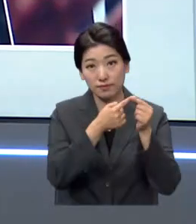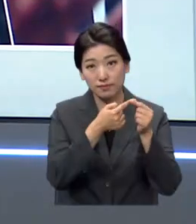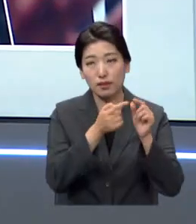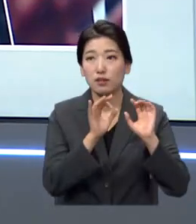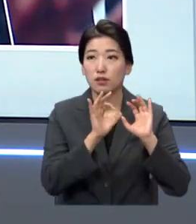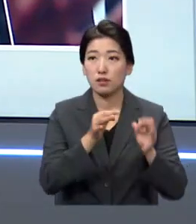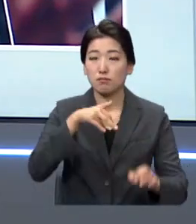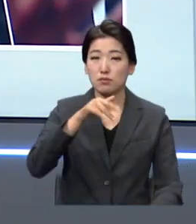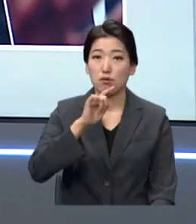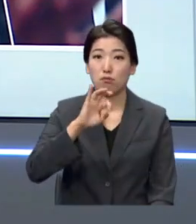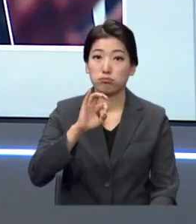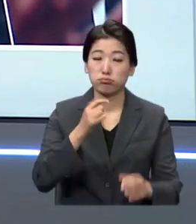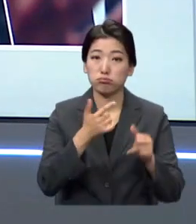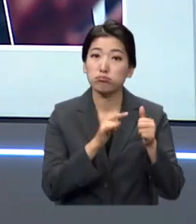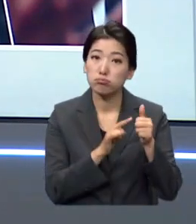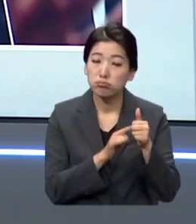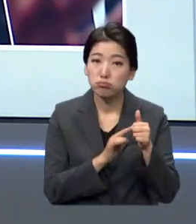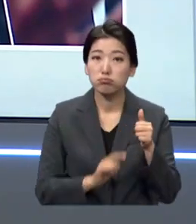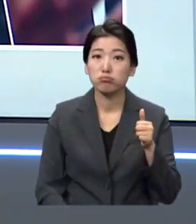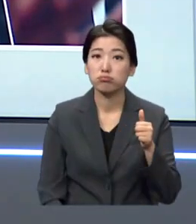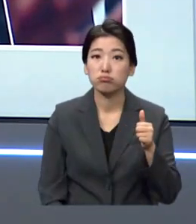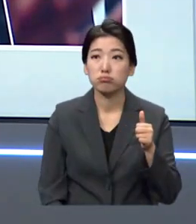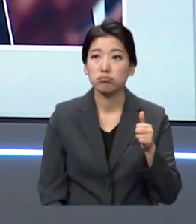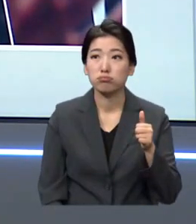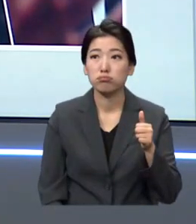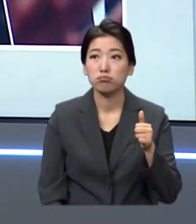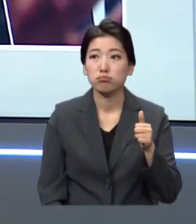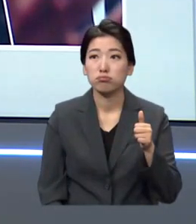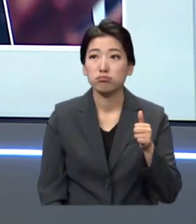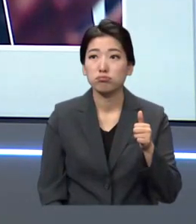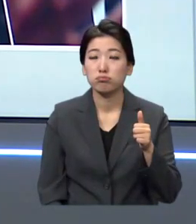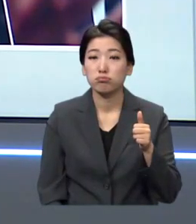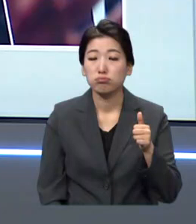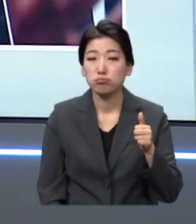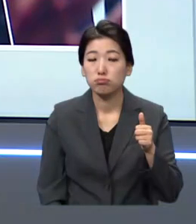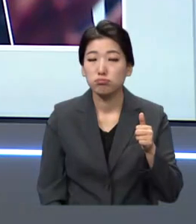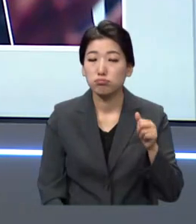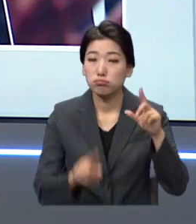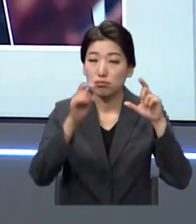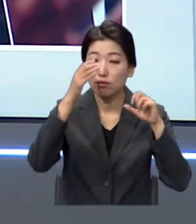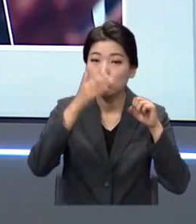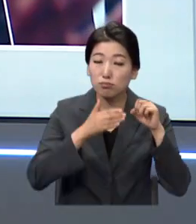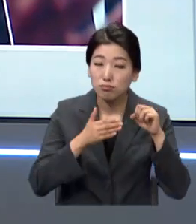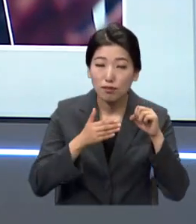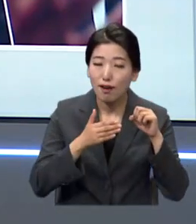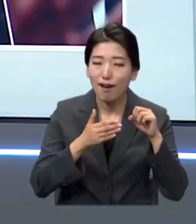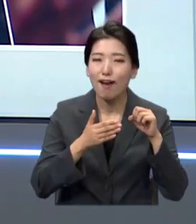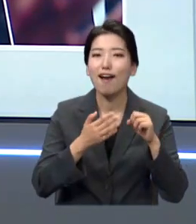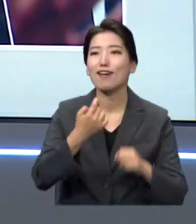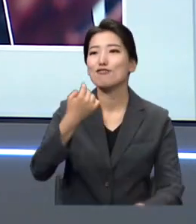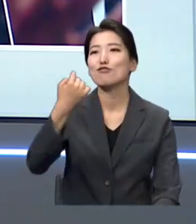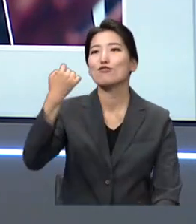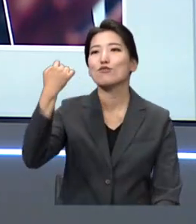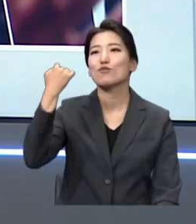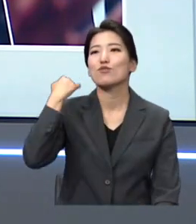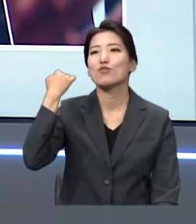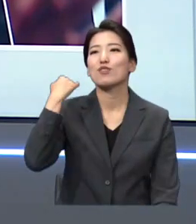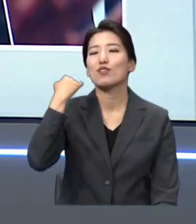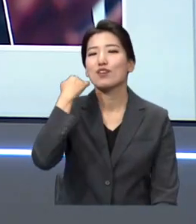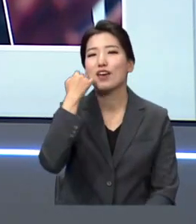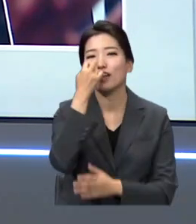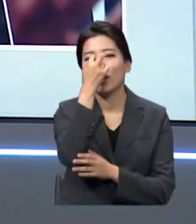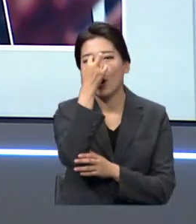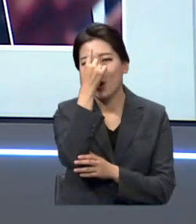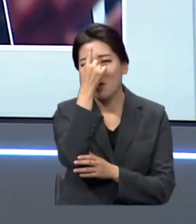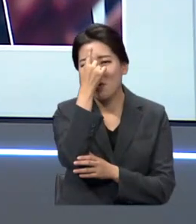김정은 위원장이 주인공이 아니고요요 뒤에 있는요 사람들이 사실